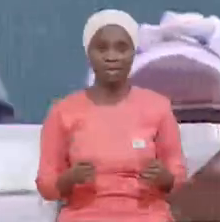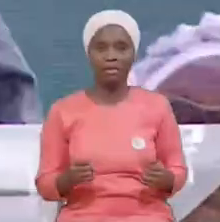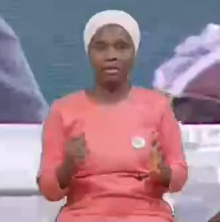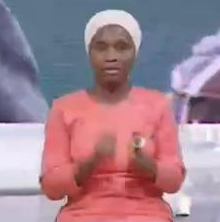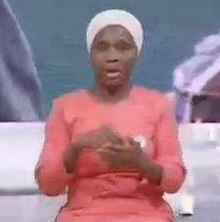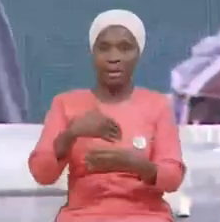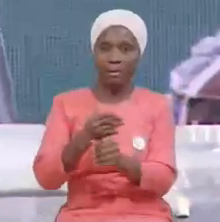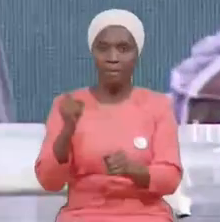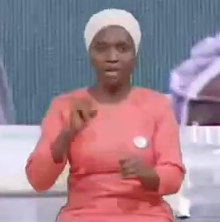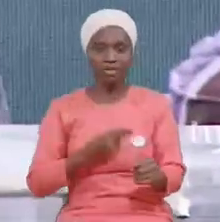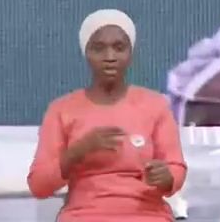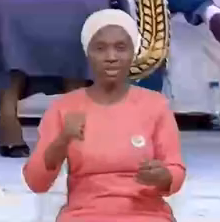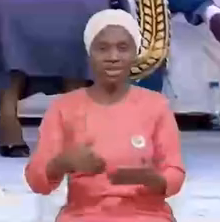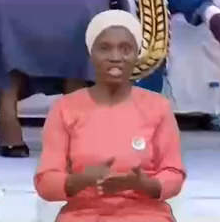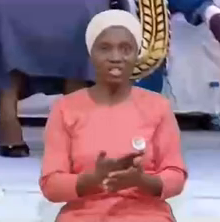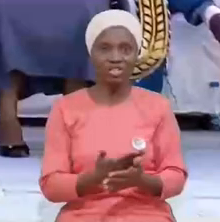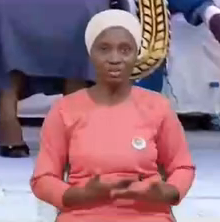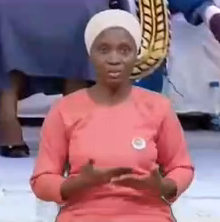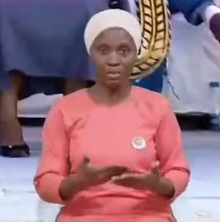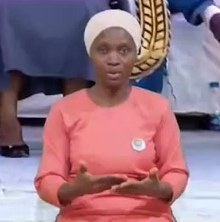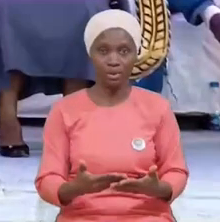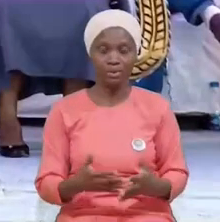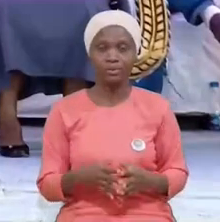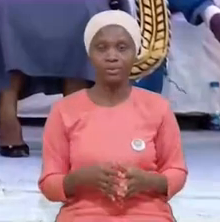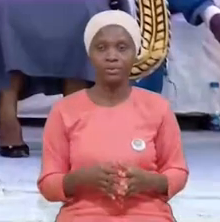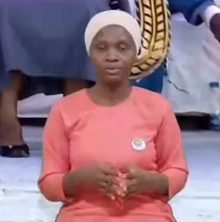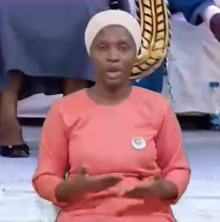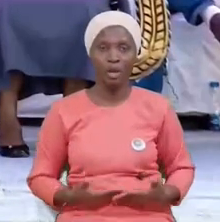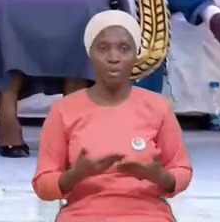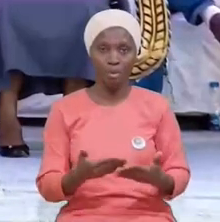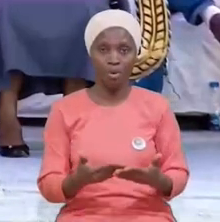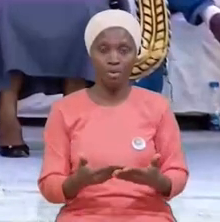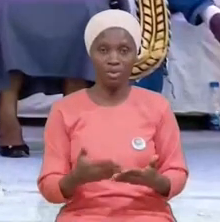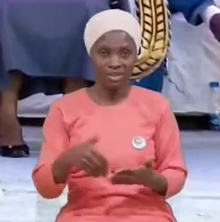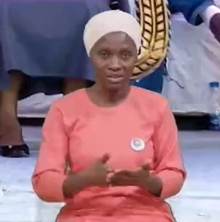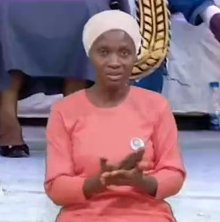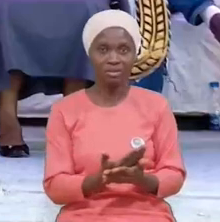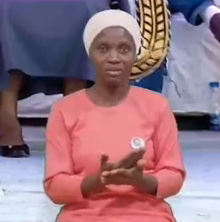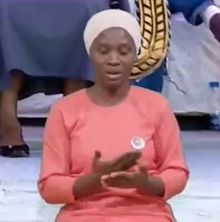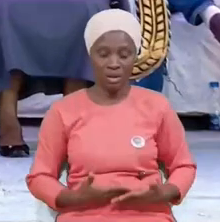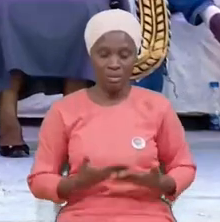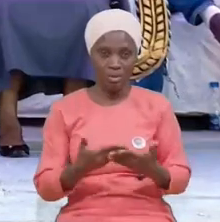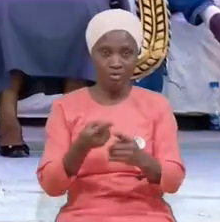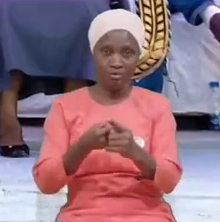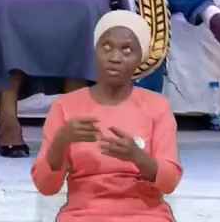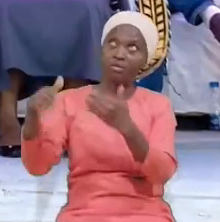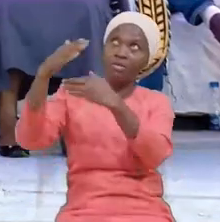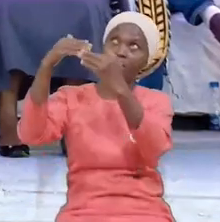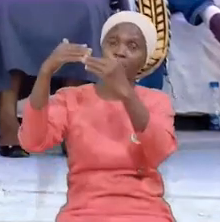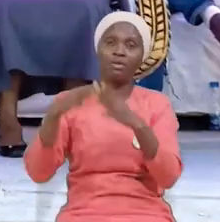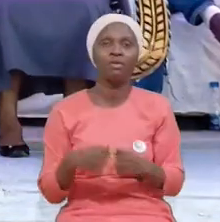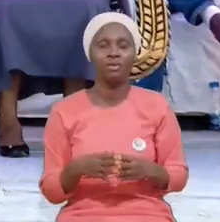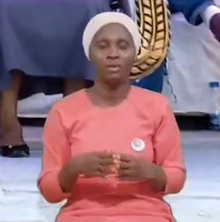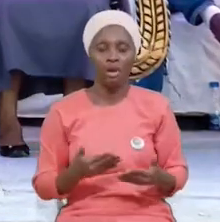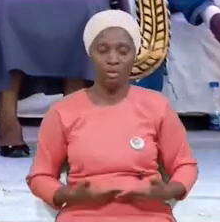qui fait de nous de nouvelles personnes, nées de nouveau, nées d'en haut, nées